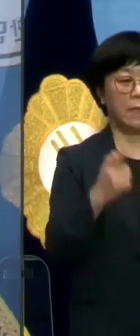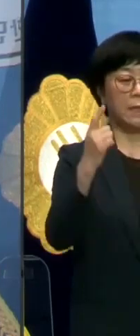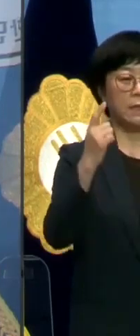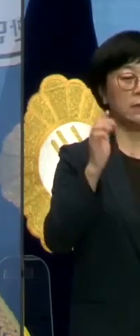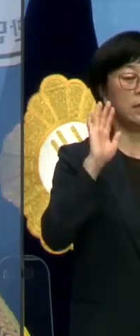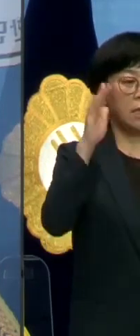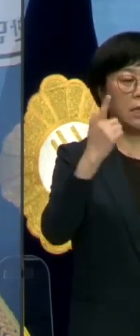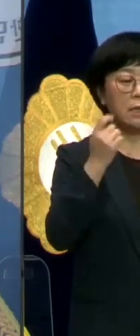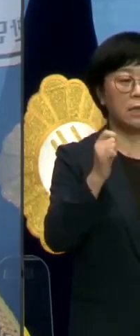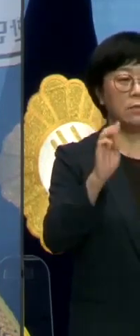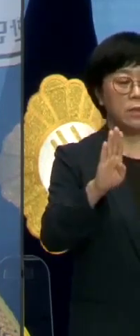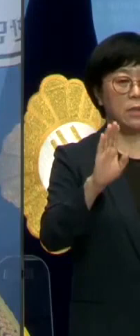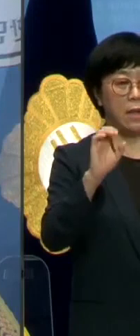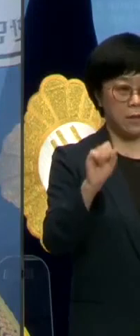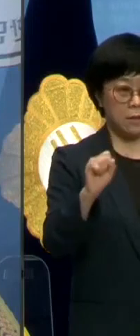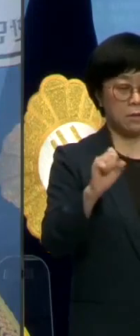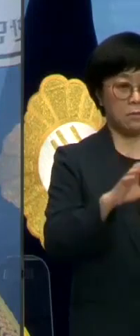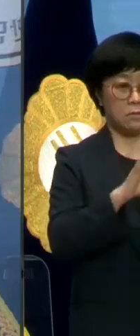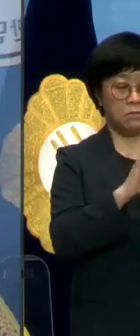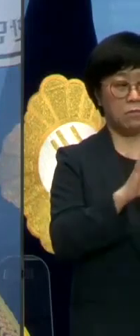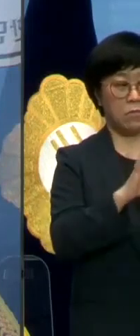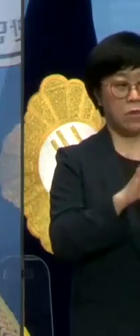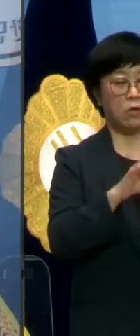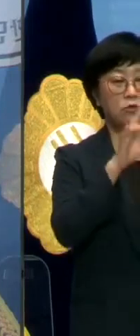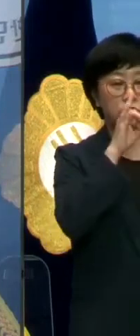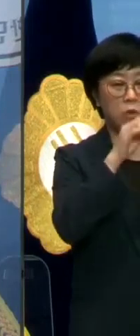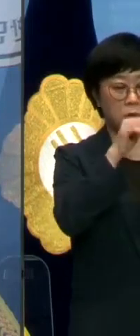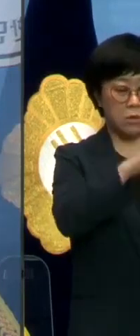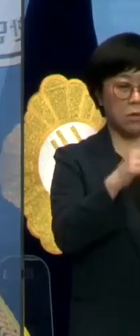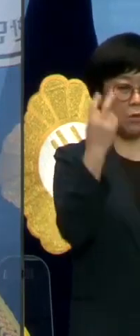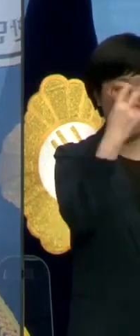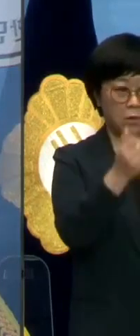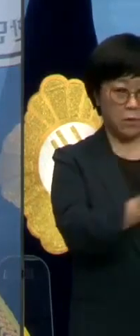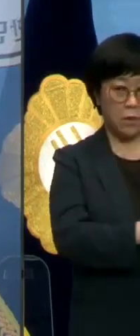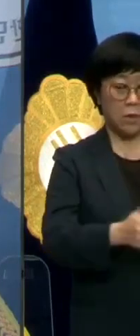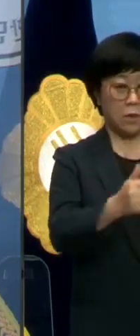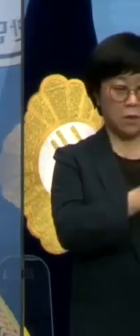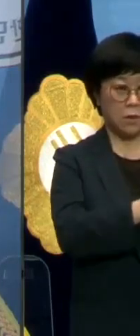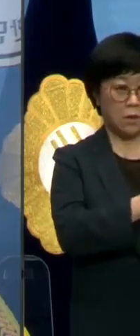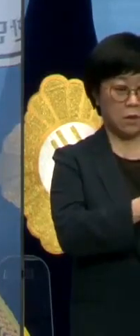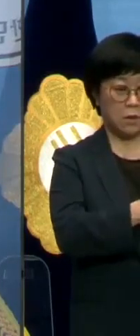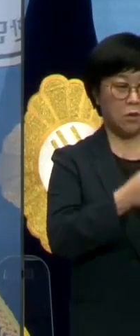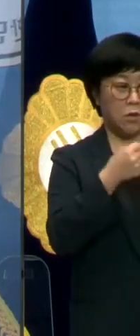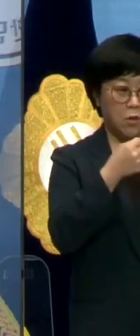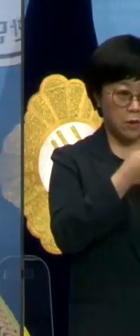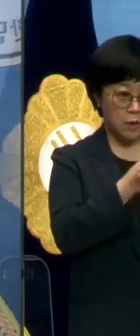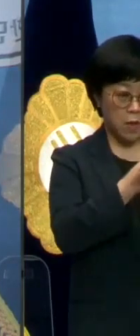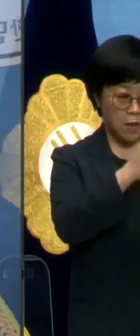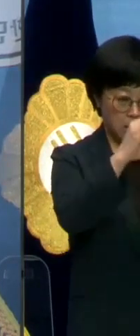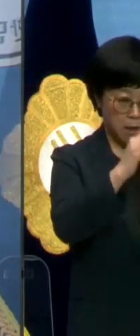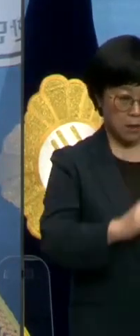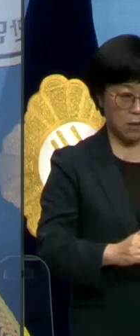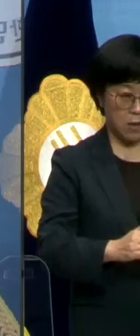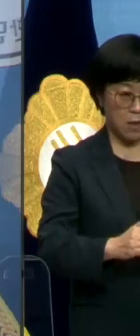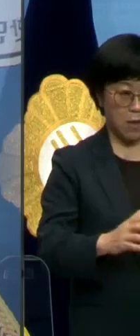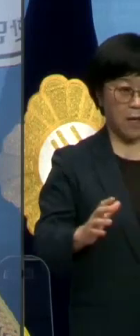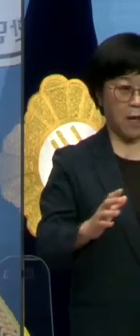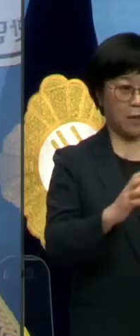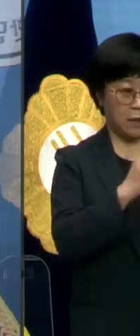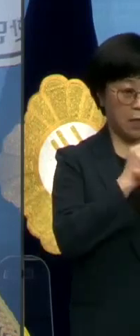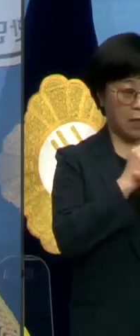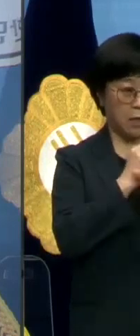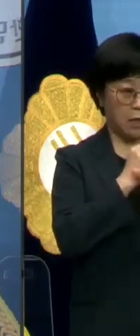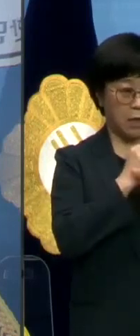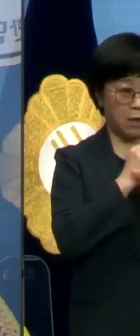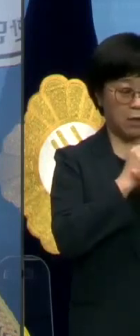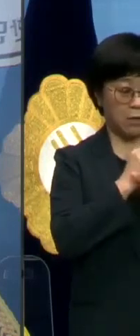TBS 관련해서 중앙선거관리위원회가 내린 결정에 대해서 저희가 간단하게 비판하는